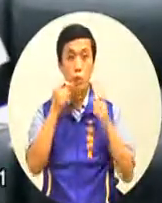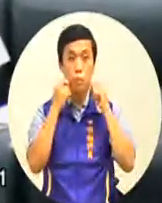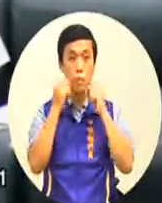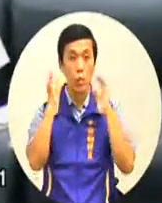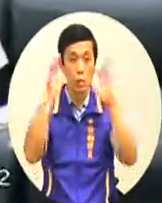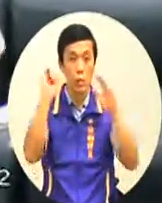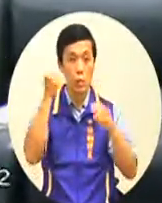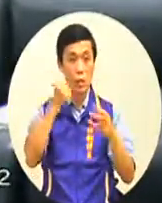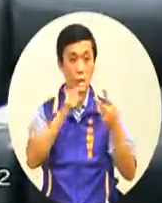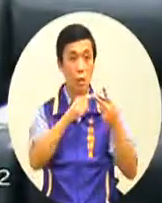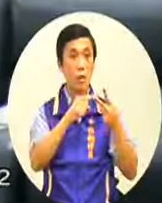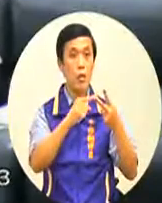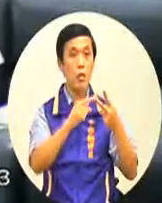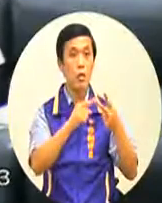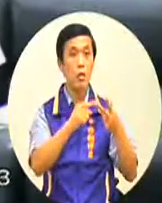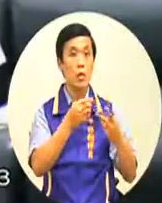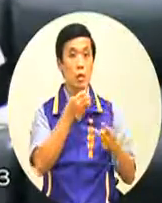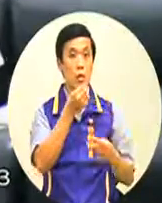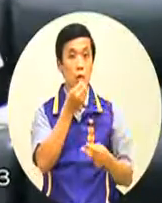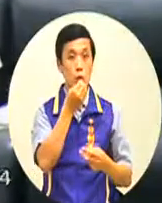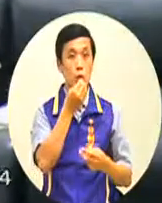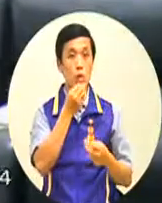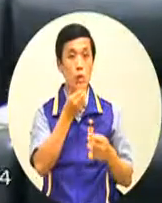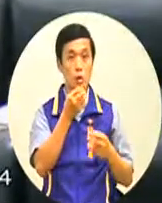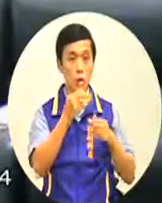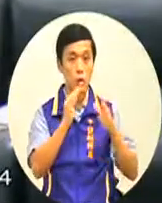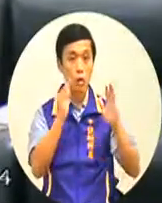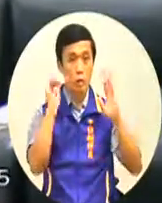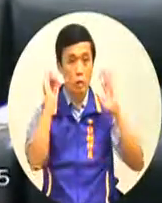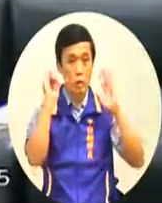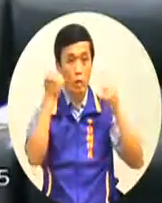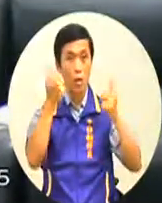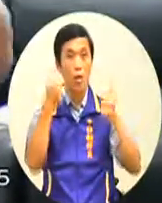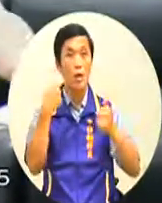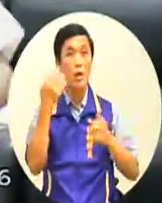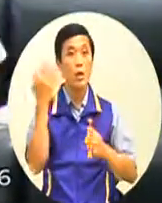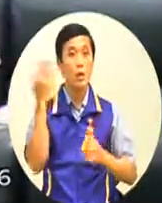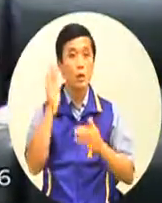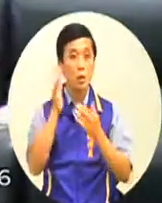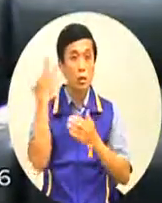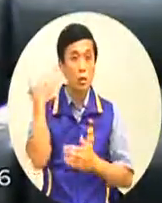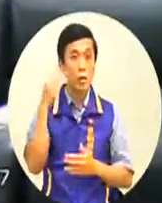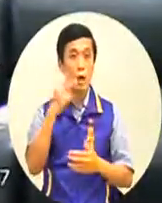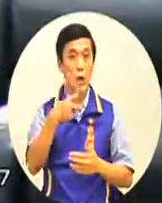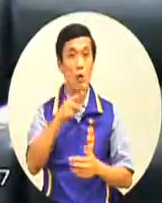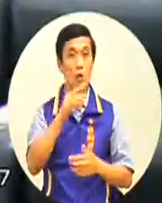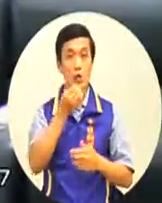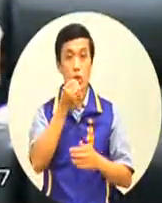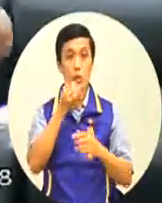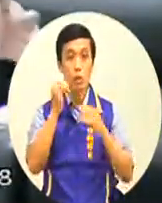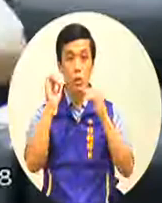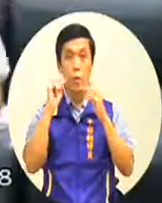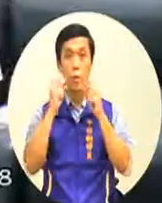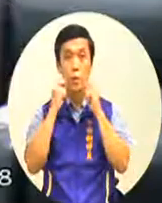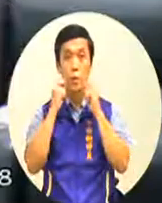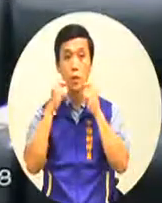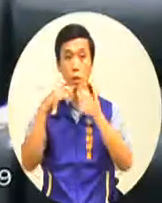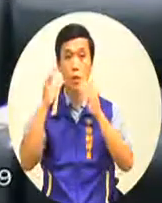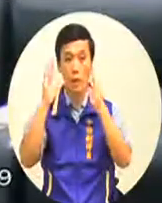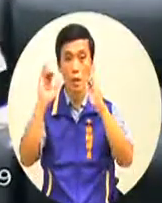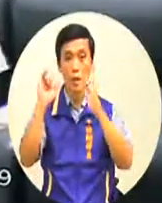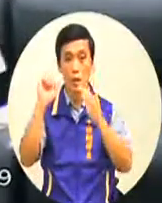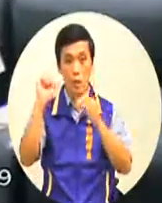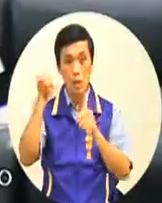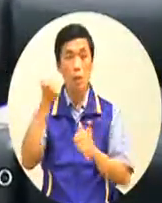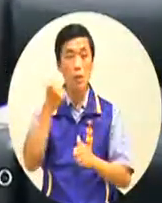正义吗？啊，咱不是拢讲两个正义拢足重要。过去甚至还有实体正义比内容正义还重要。好，内容先不要讲，先谈